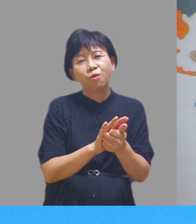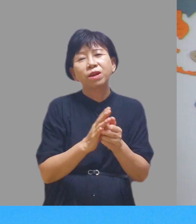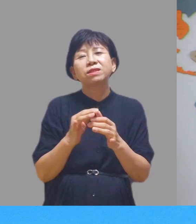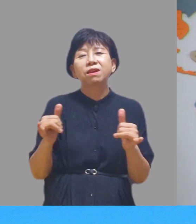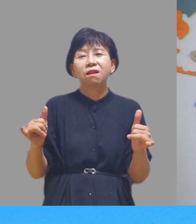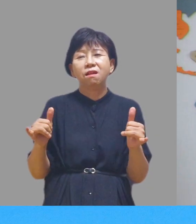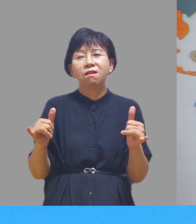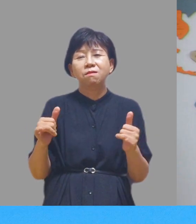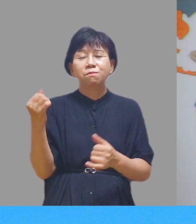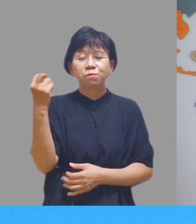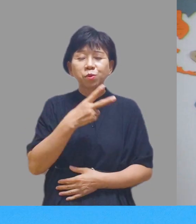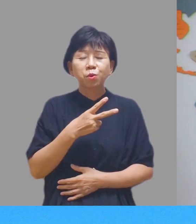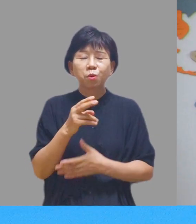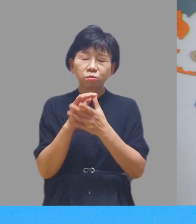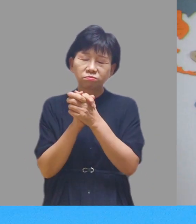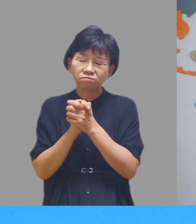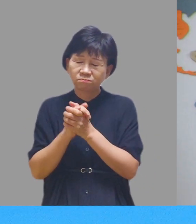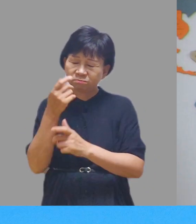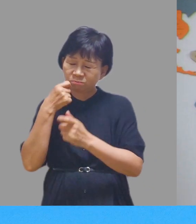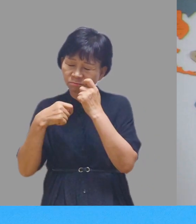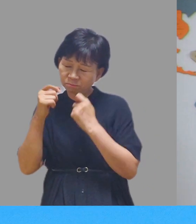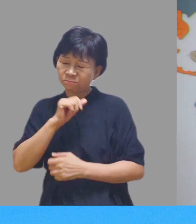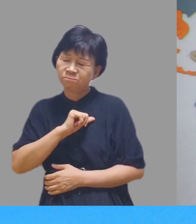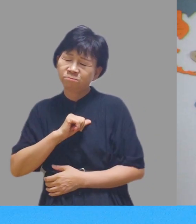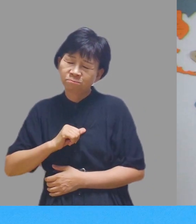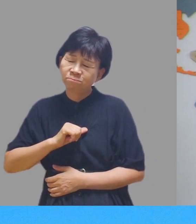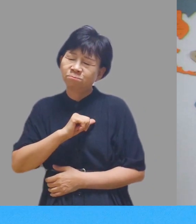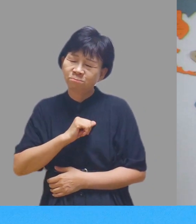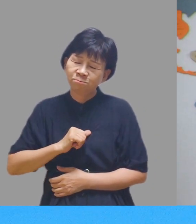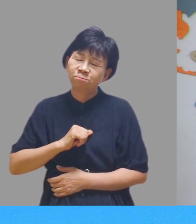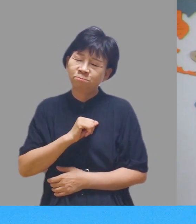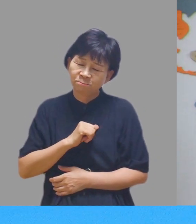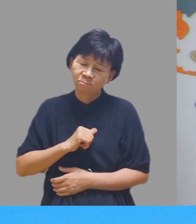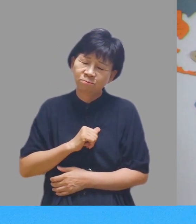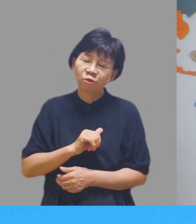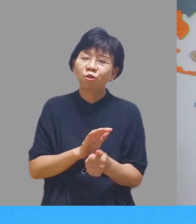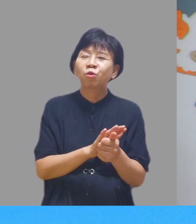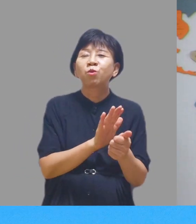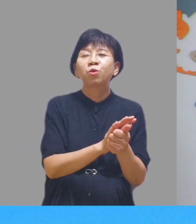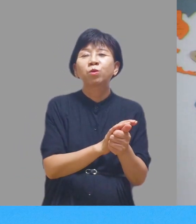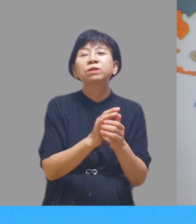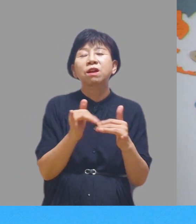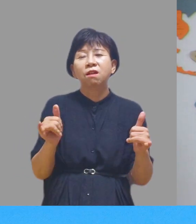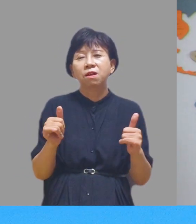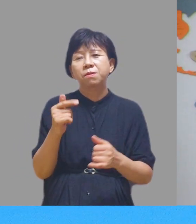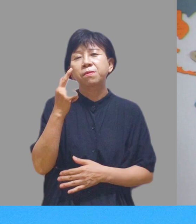때로는 눈물과 인내로 권면하는 분들이 아비의 신앙을 가진 성도들입니다.